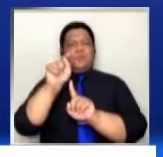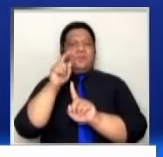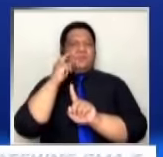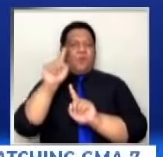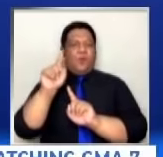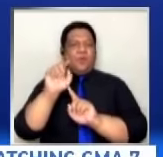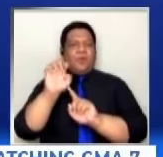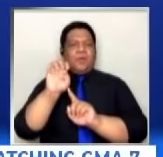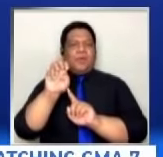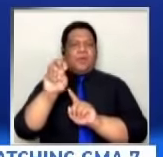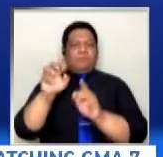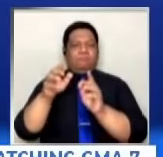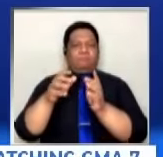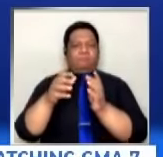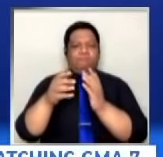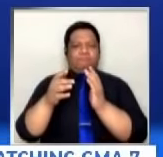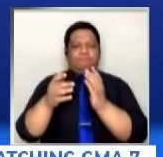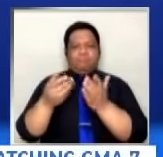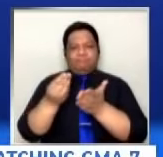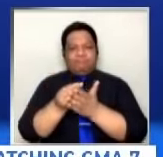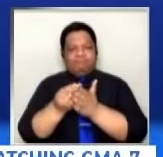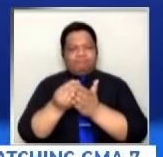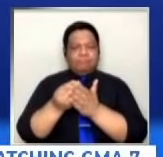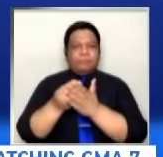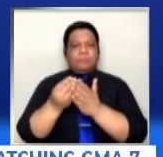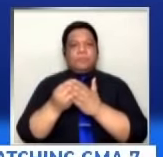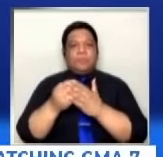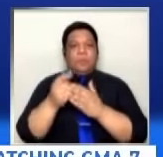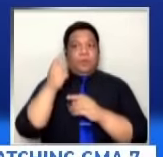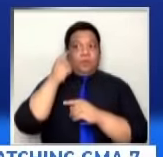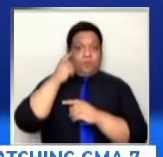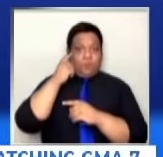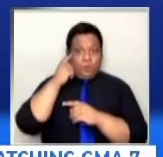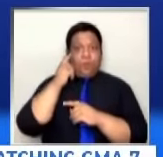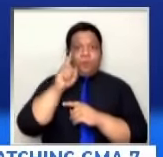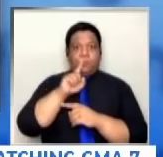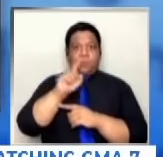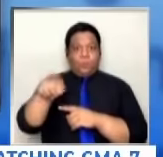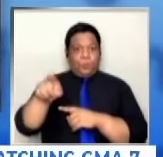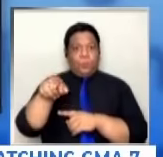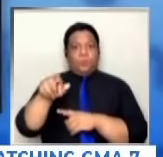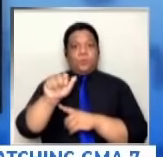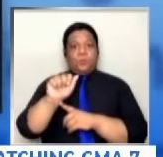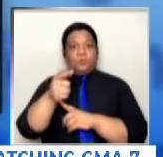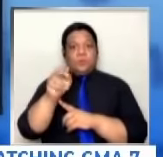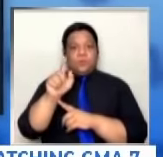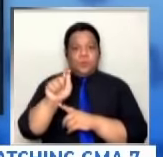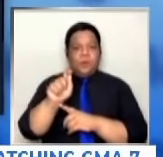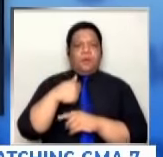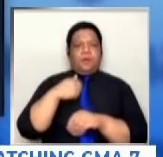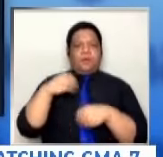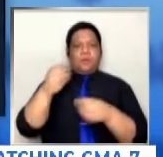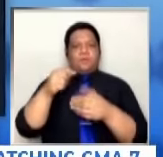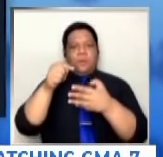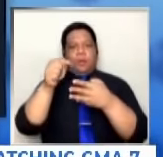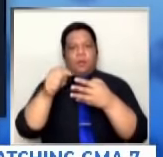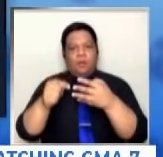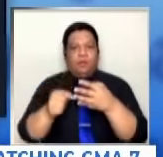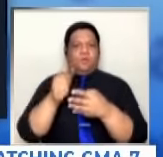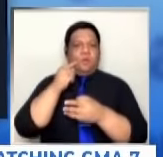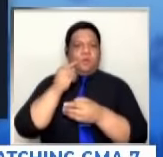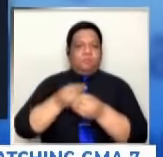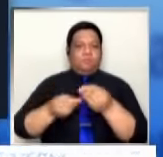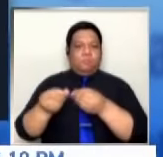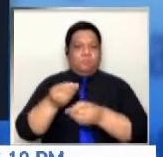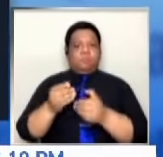na lehitimong agent ang kausap niya, kaya binigay niya ang ilang personal details para sa transaction. Nakikipag-ugnay na ang